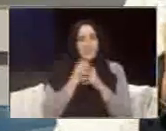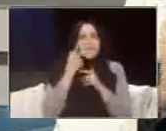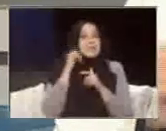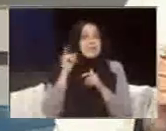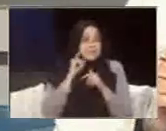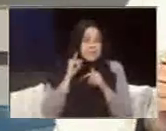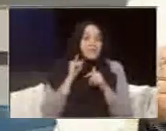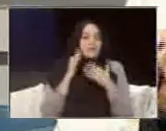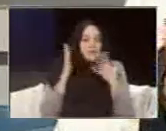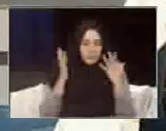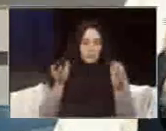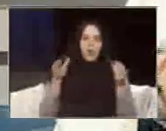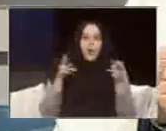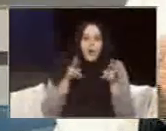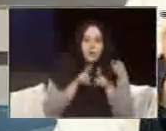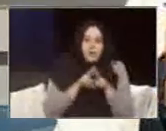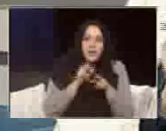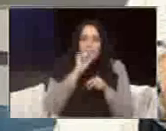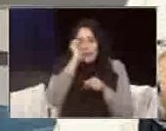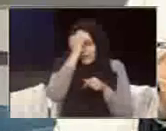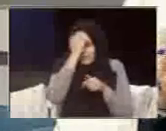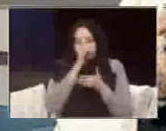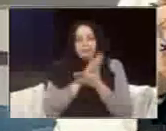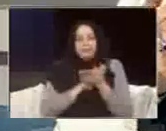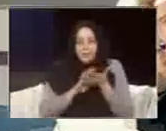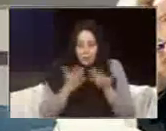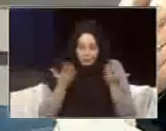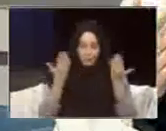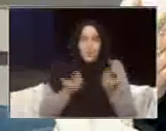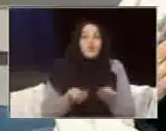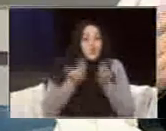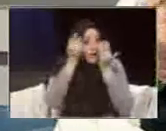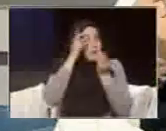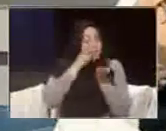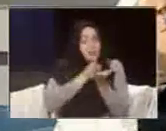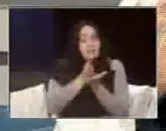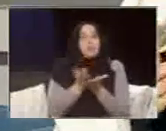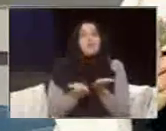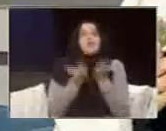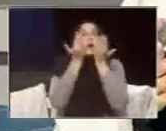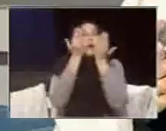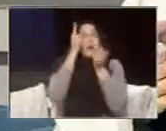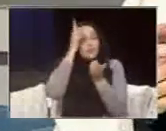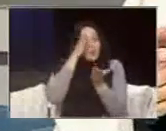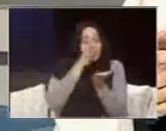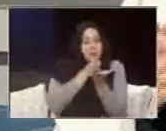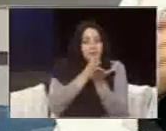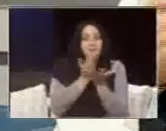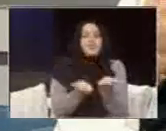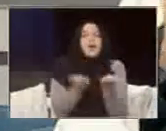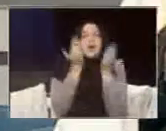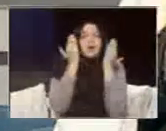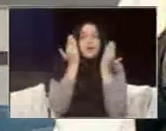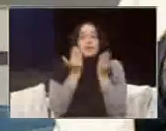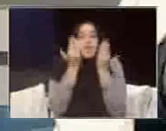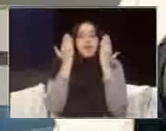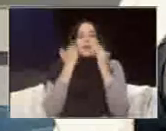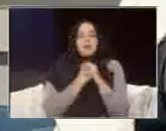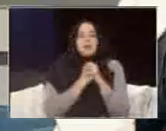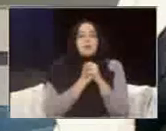فروها الله يبارك وتاب واستقام، حنا ندعو له بالهدايه، ربي يهديه وربي ان شاء الله